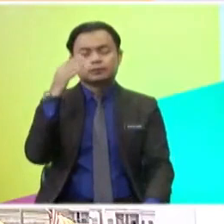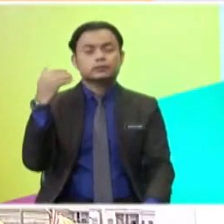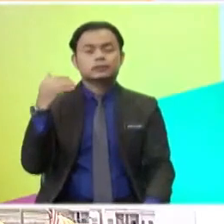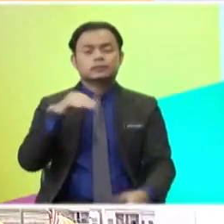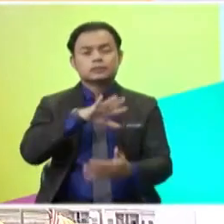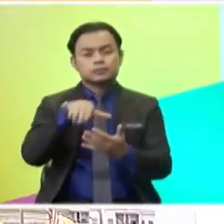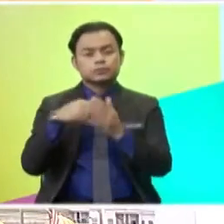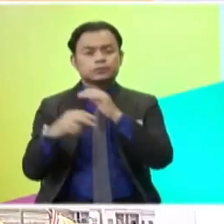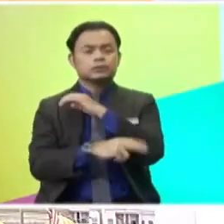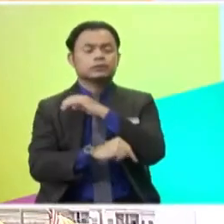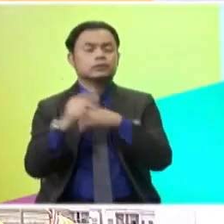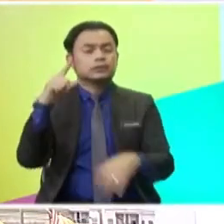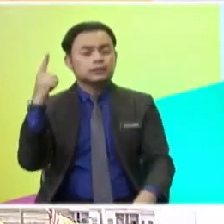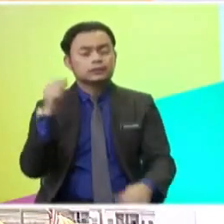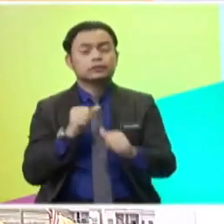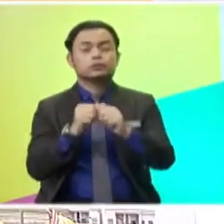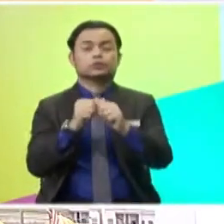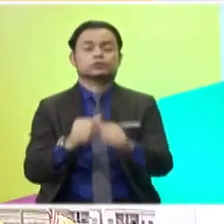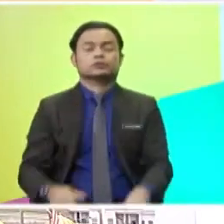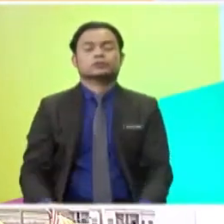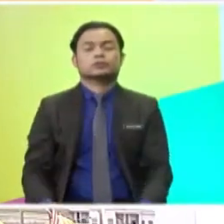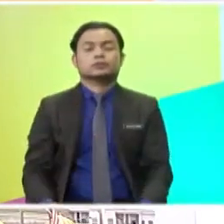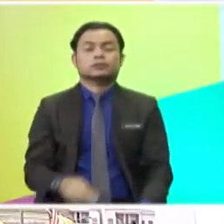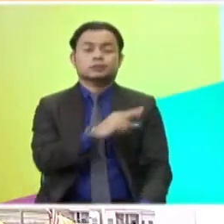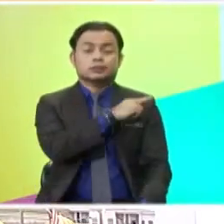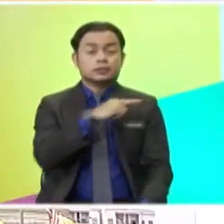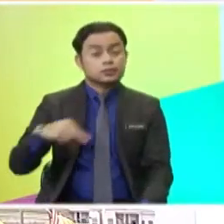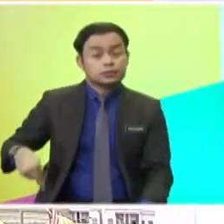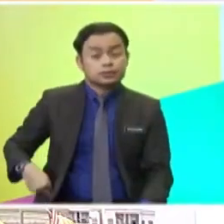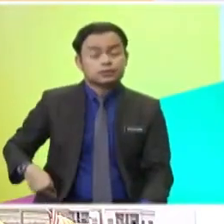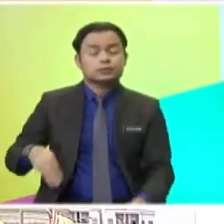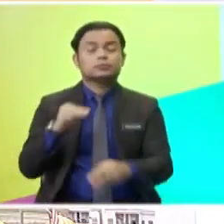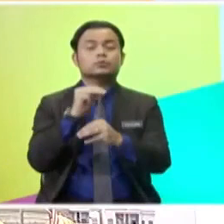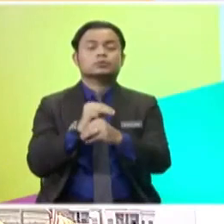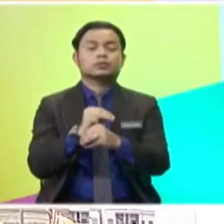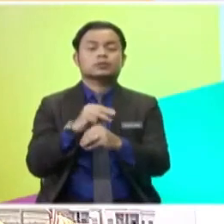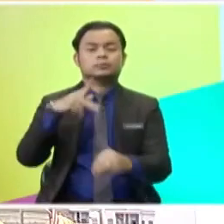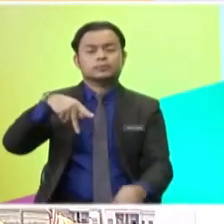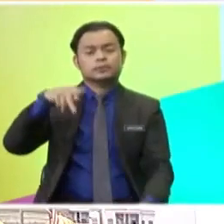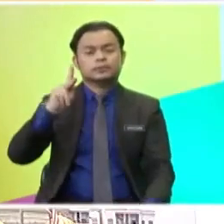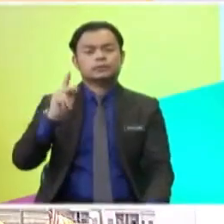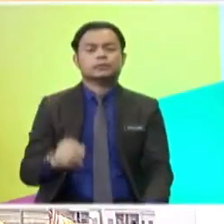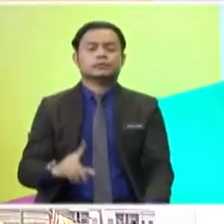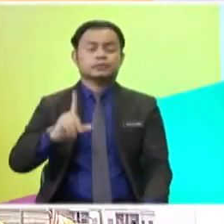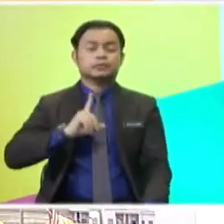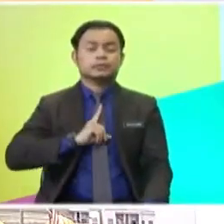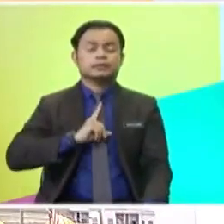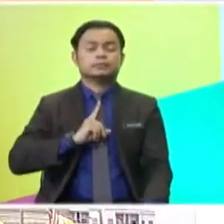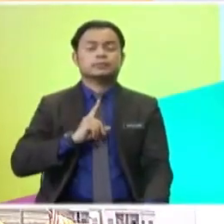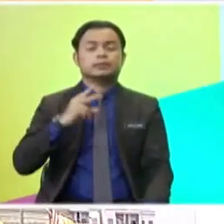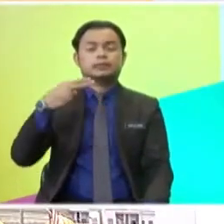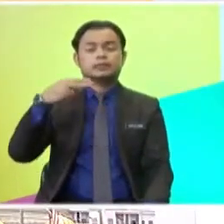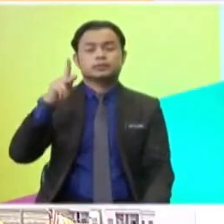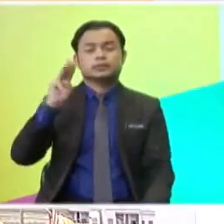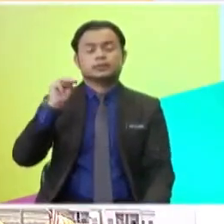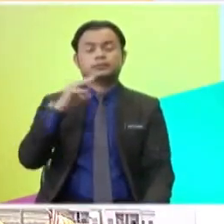kemudiannya. Okay, iaitu raja berkuasa mutlak, sama lah tadi, raja mutlak, PPK, Islam, HKM dan